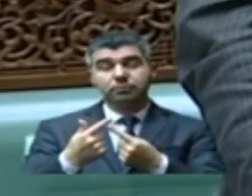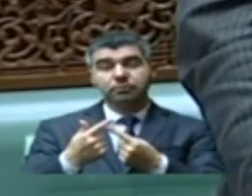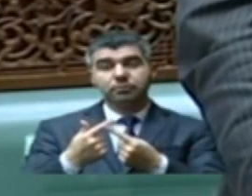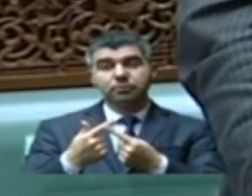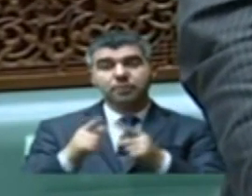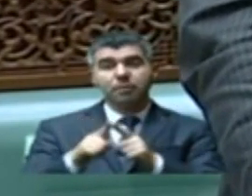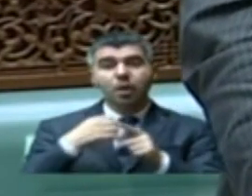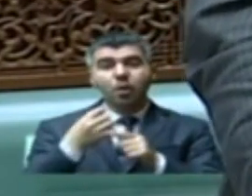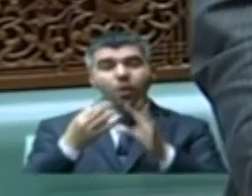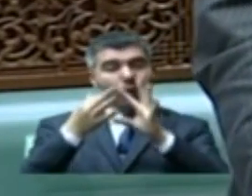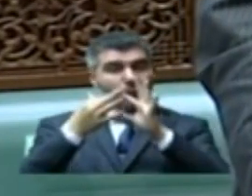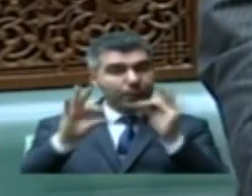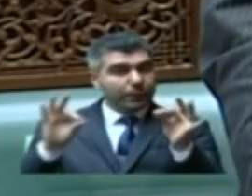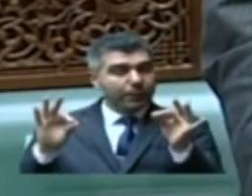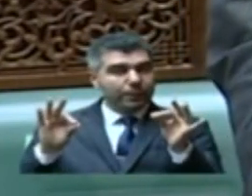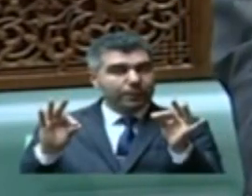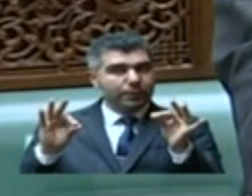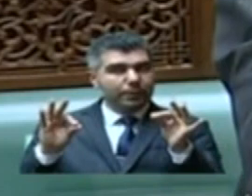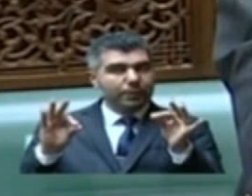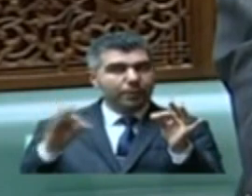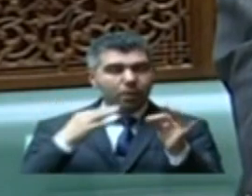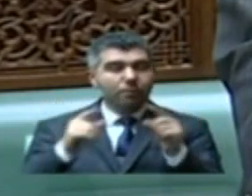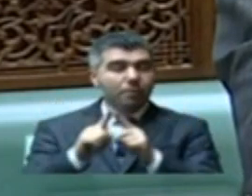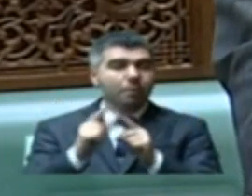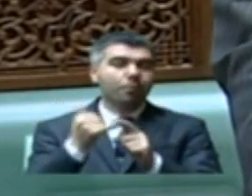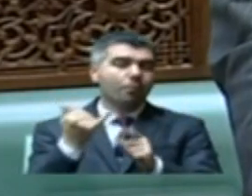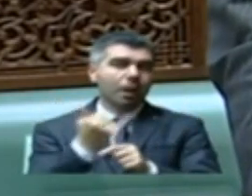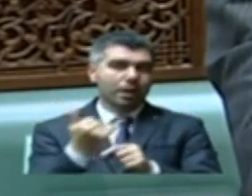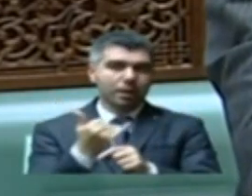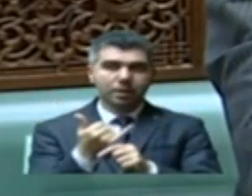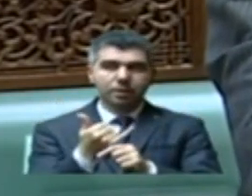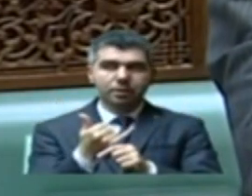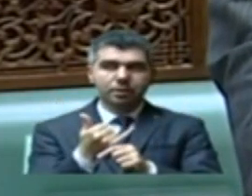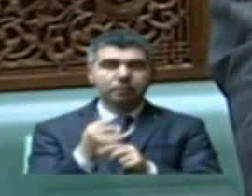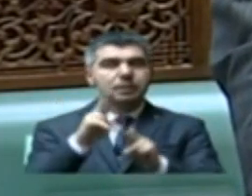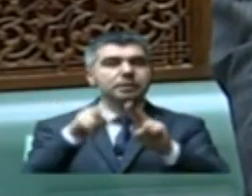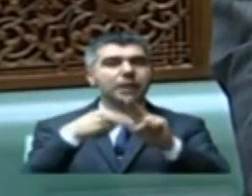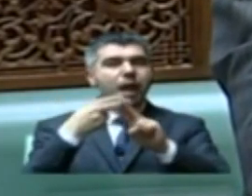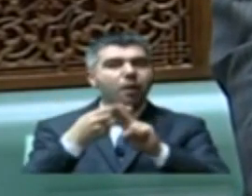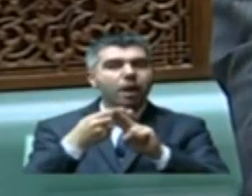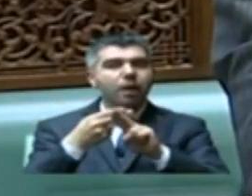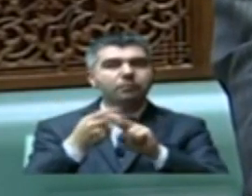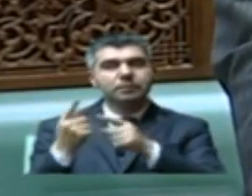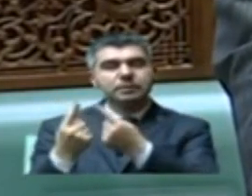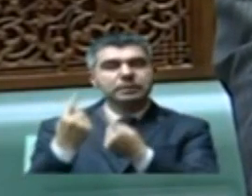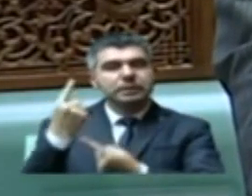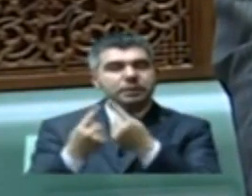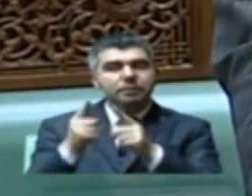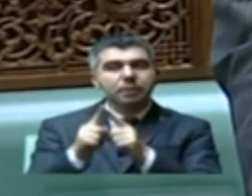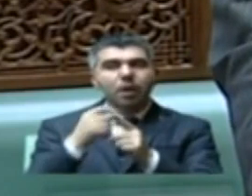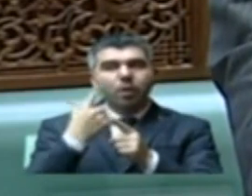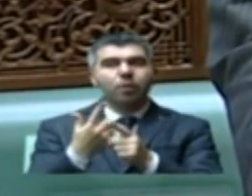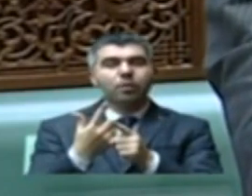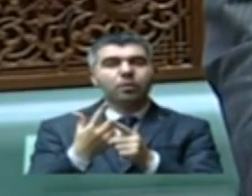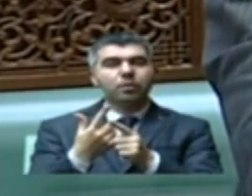لا أترك المجال لأعقب عليك، لأن الموضوع مهم، وأترك لكي تجيب الصانعات والصناع التقليديين ضحايا